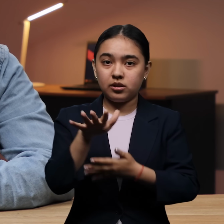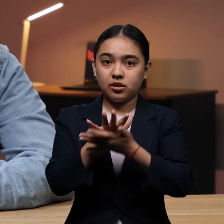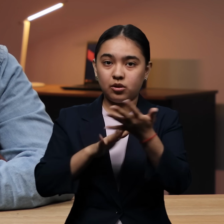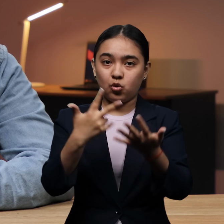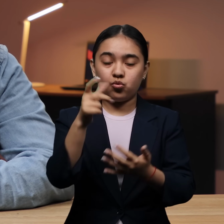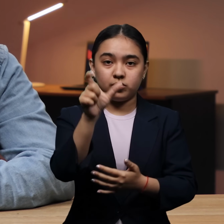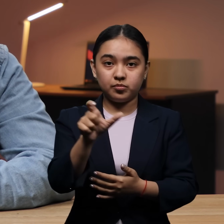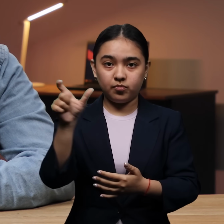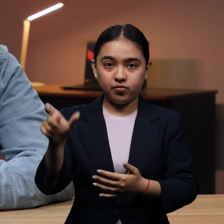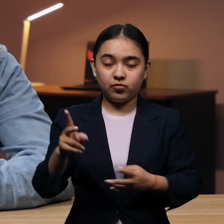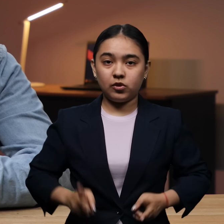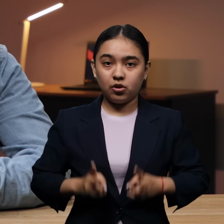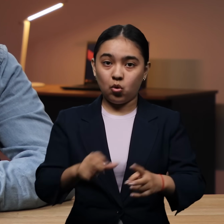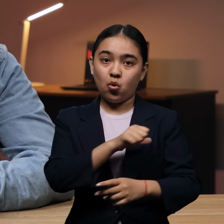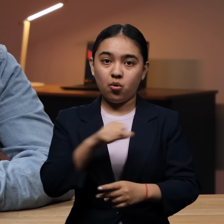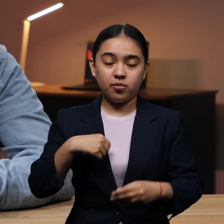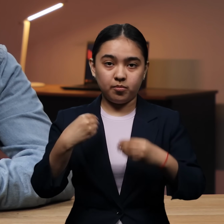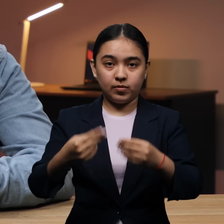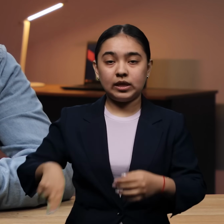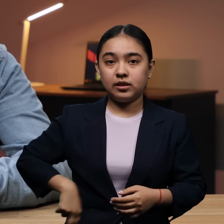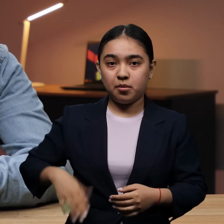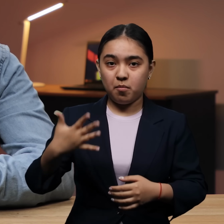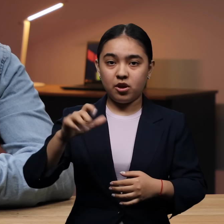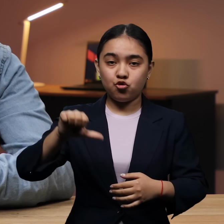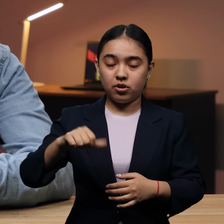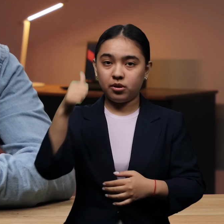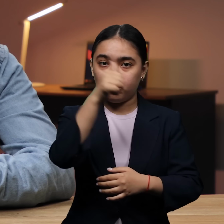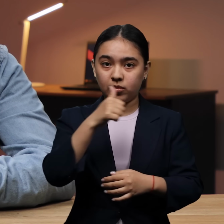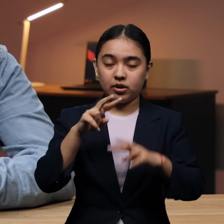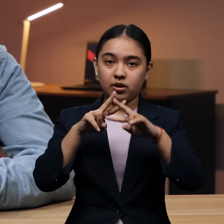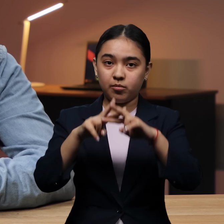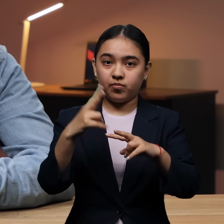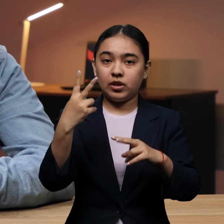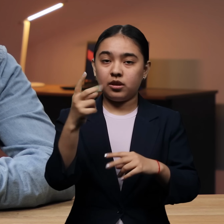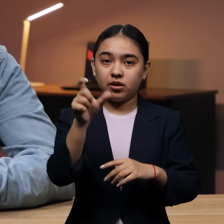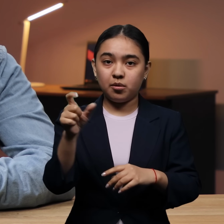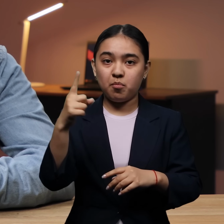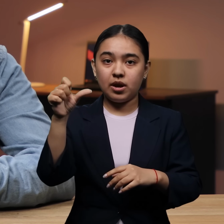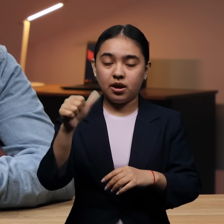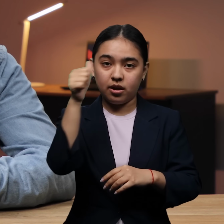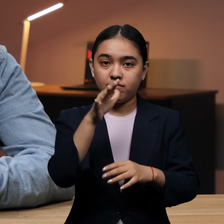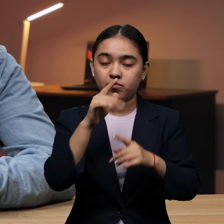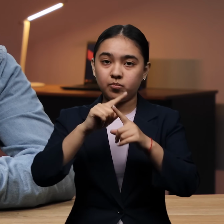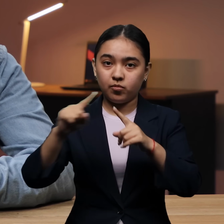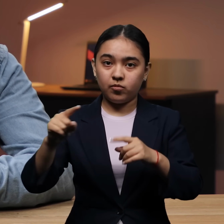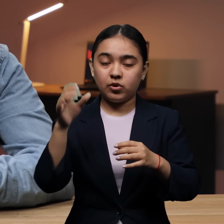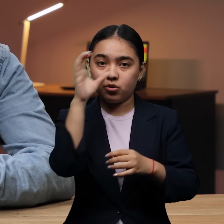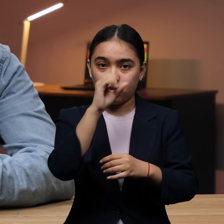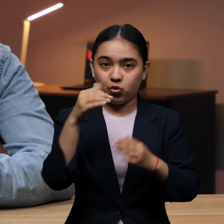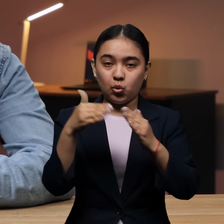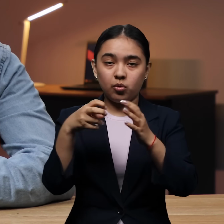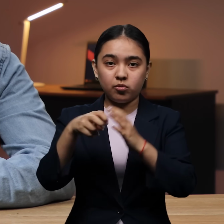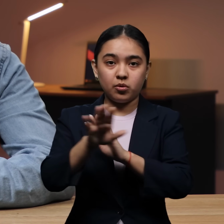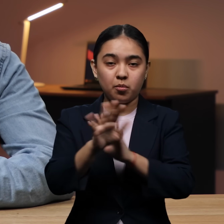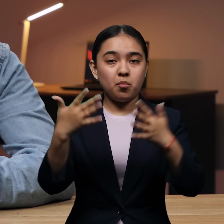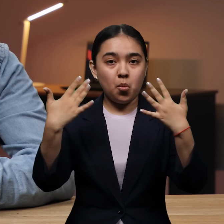apellyatsiyaga arizani 3 nafar jinoyatchining o'zi bergan, ya'ni mudira 5,5 yillik qamoq jazosini, ikki amaldor esa 1,5 yil davomida tungi